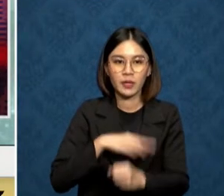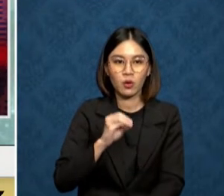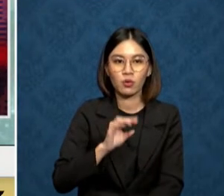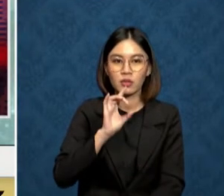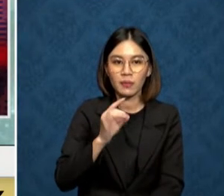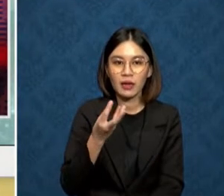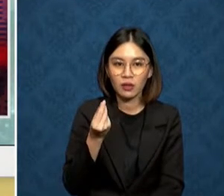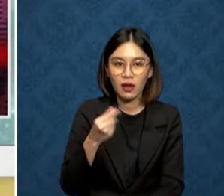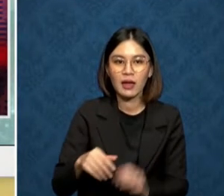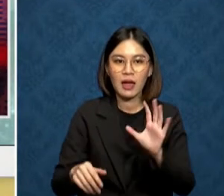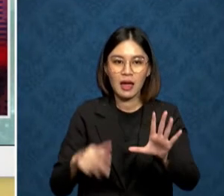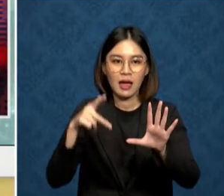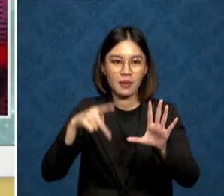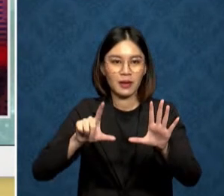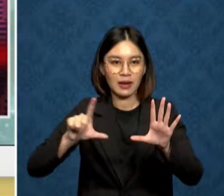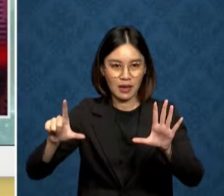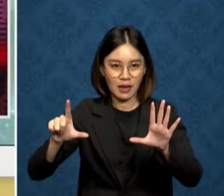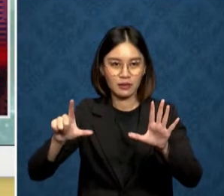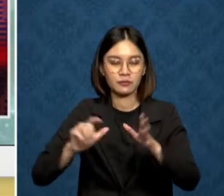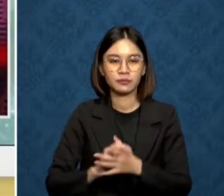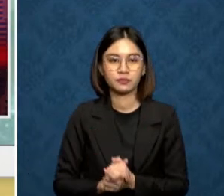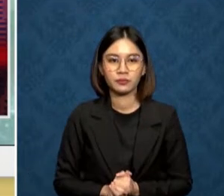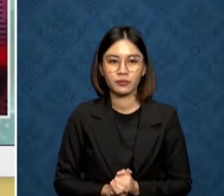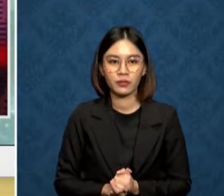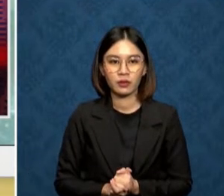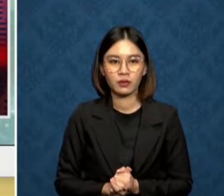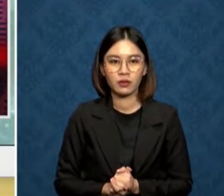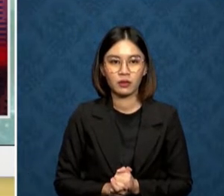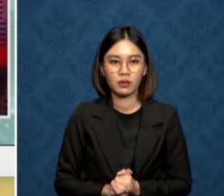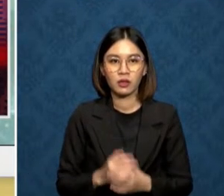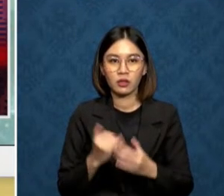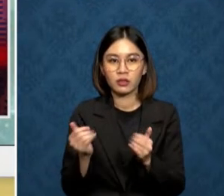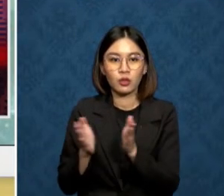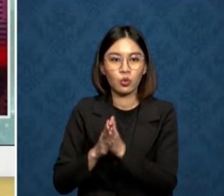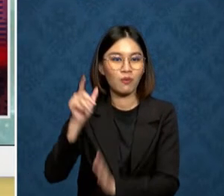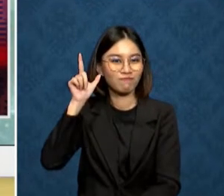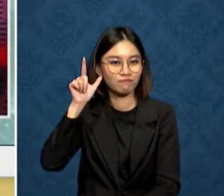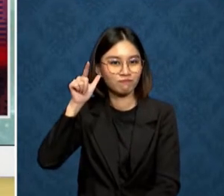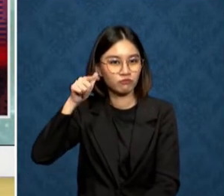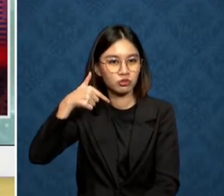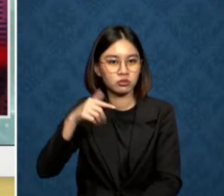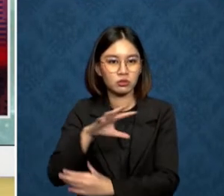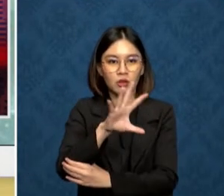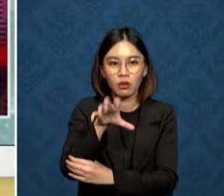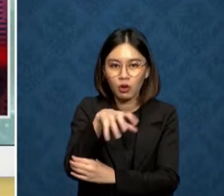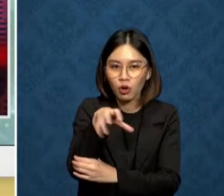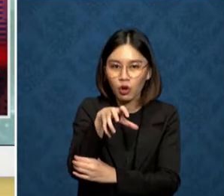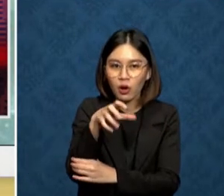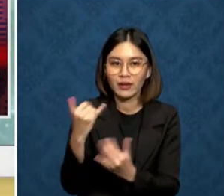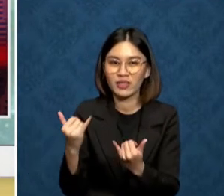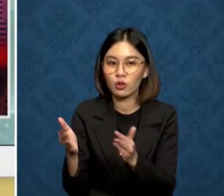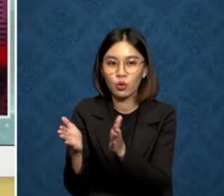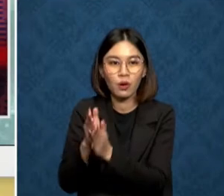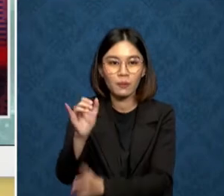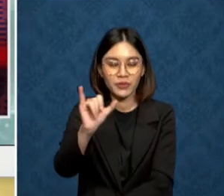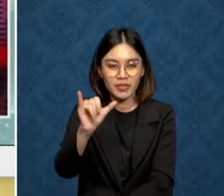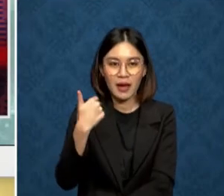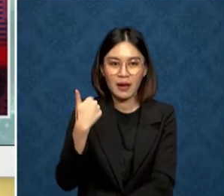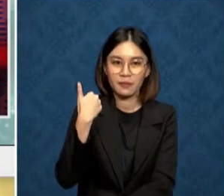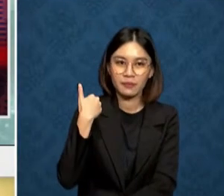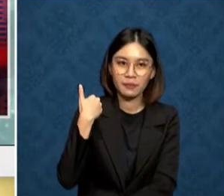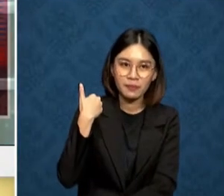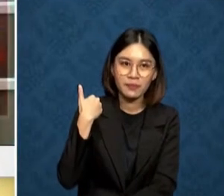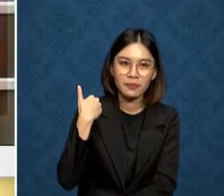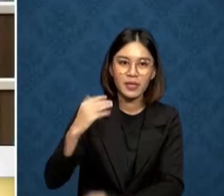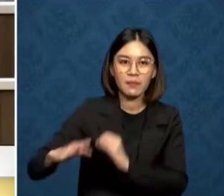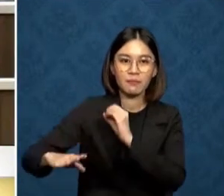กว่า 5,000 ล้านบาทครับนี่ยไม่รวมแงคอร์เซ็เตอ์ที่เที่วหอกลพี่น้ประชาชนนะครับเรามีการอายั